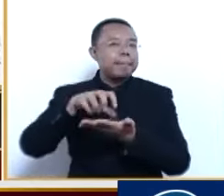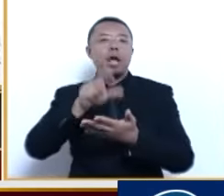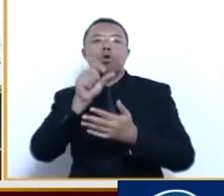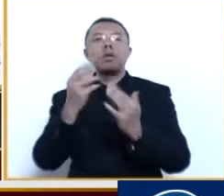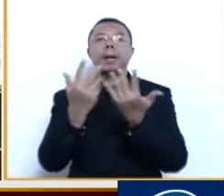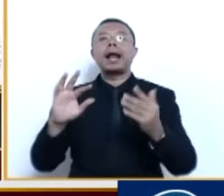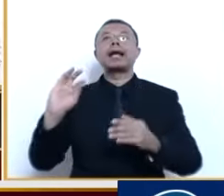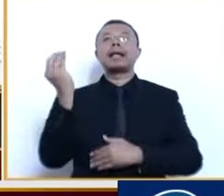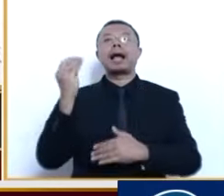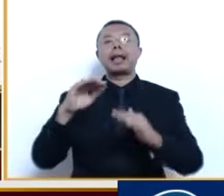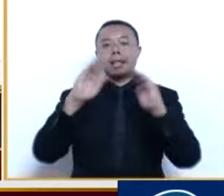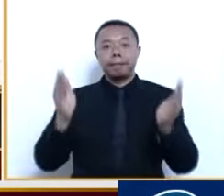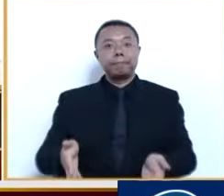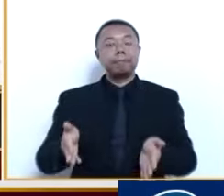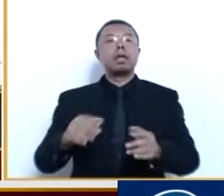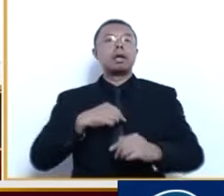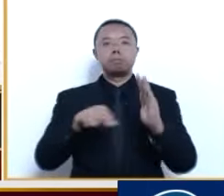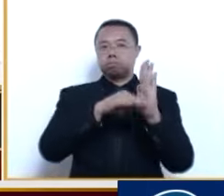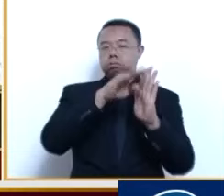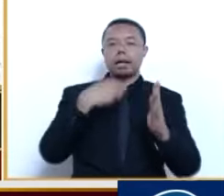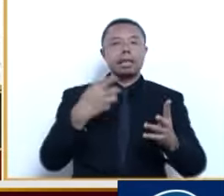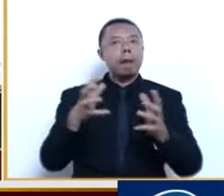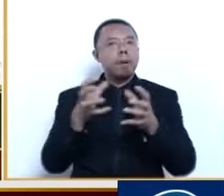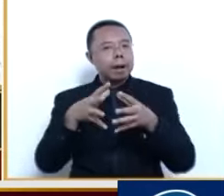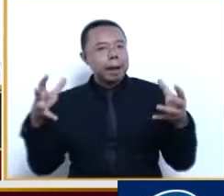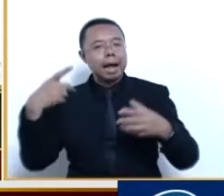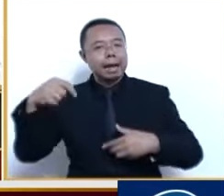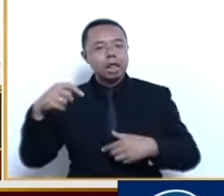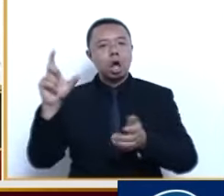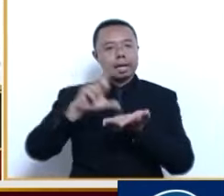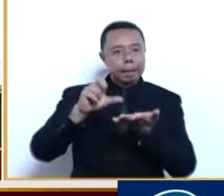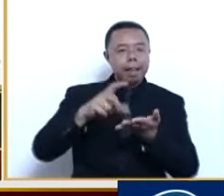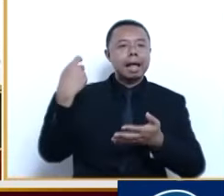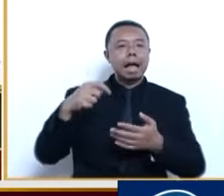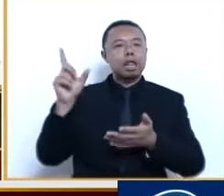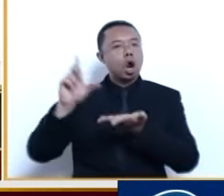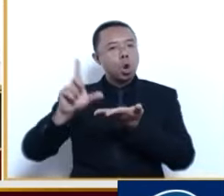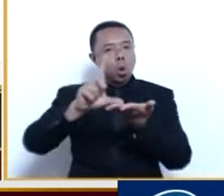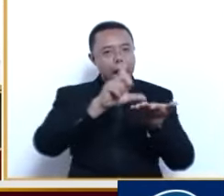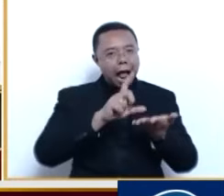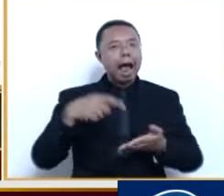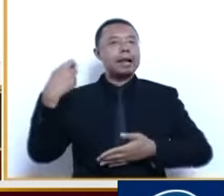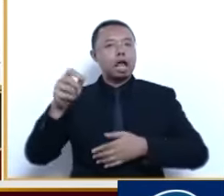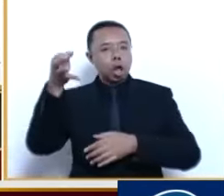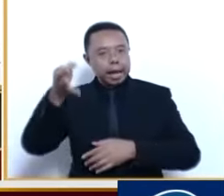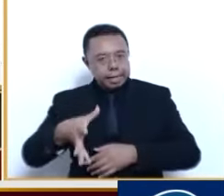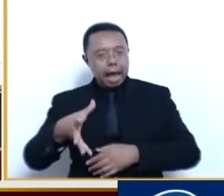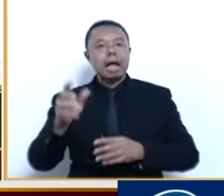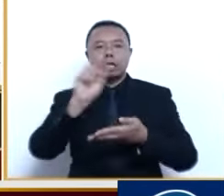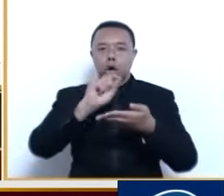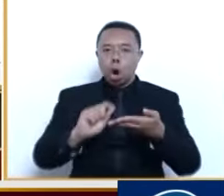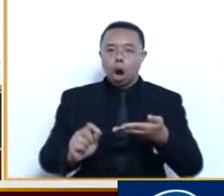warga Jakarta Kami akan mengembangkan kantor-kantor Kecamatan Kantor Kelurahan kantor desa